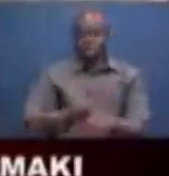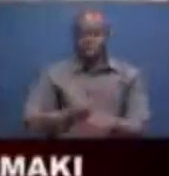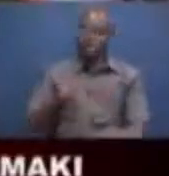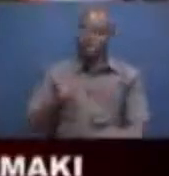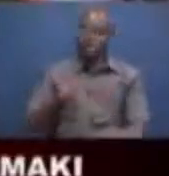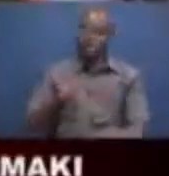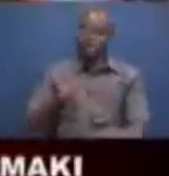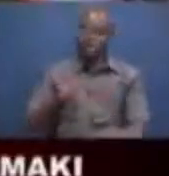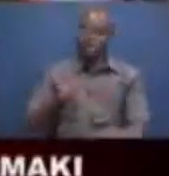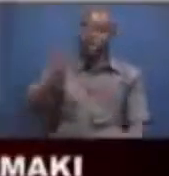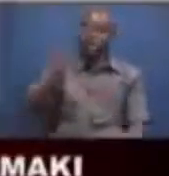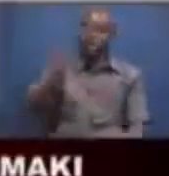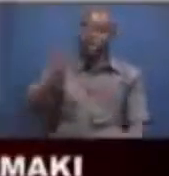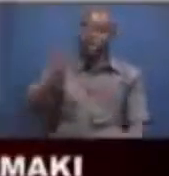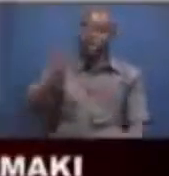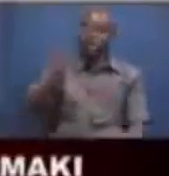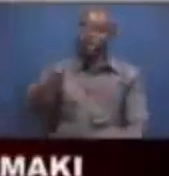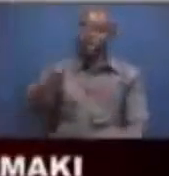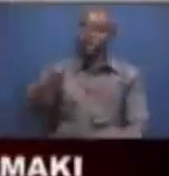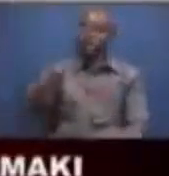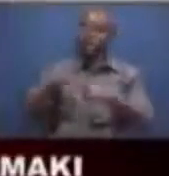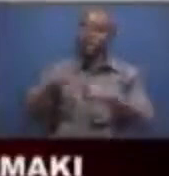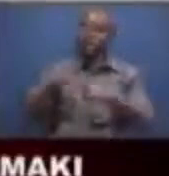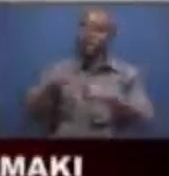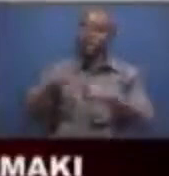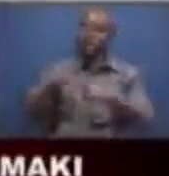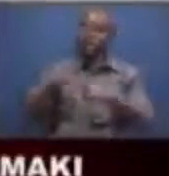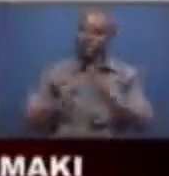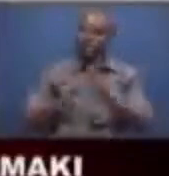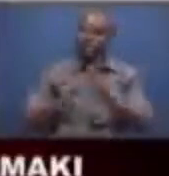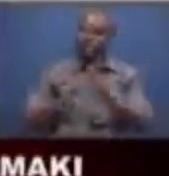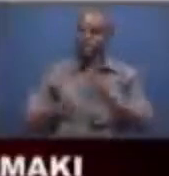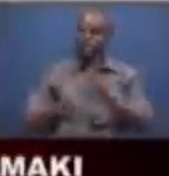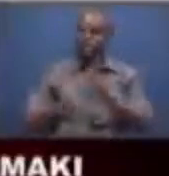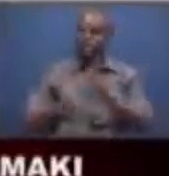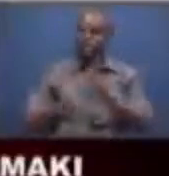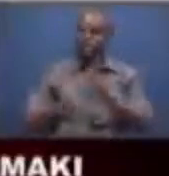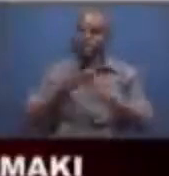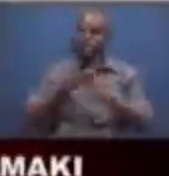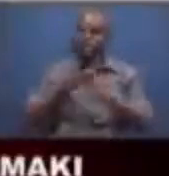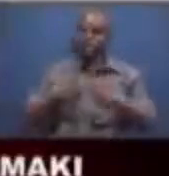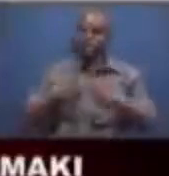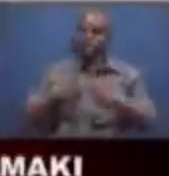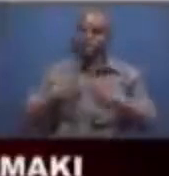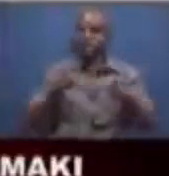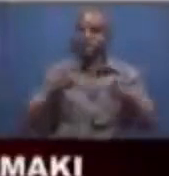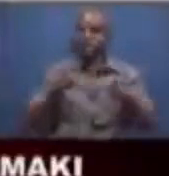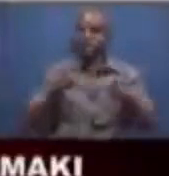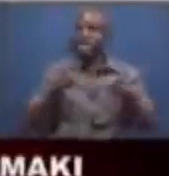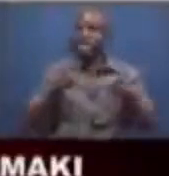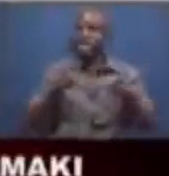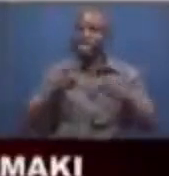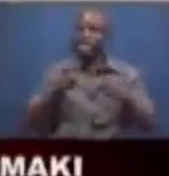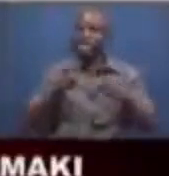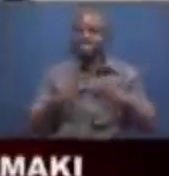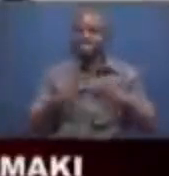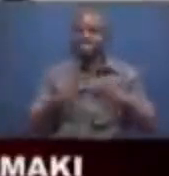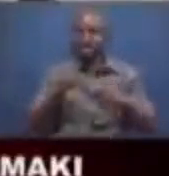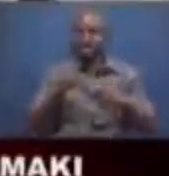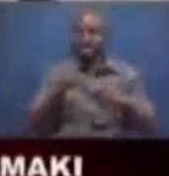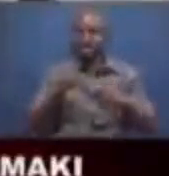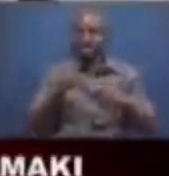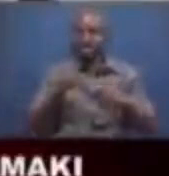Bifola Tairo, alisema mradi uko katika hatua ya ukamilishwaji kwa majengo na upandaji nyasi kwenye kingo za mabwawa na kwamba